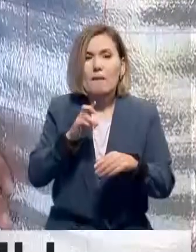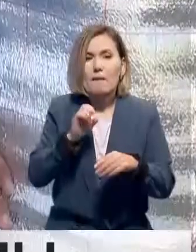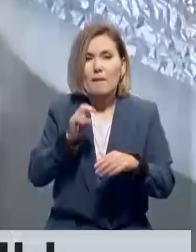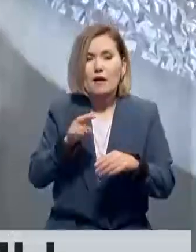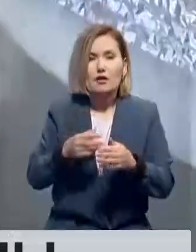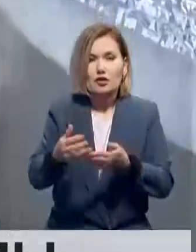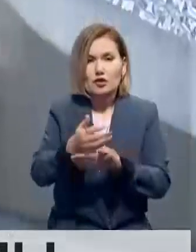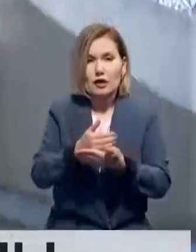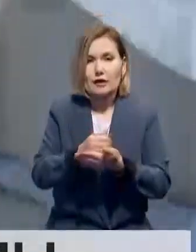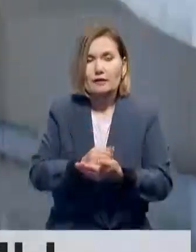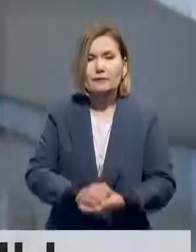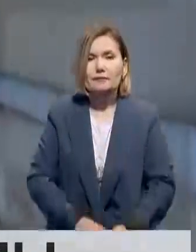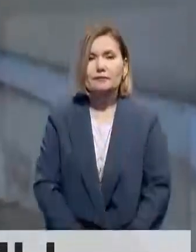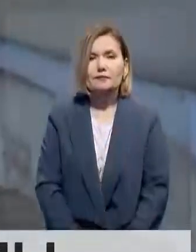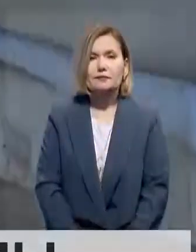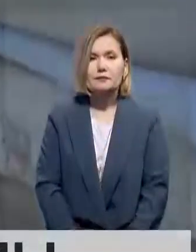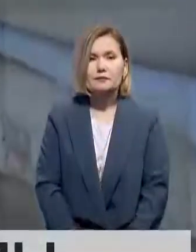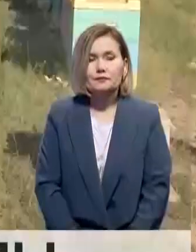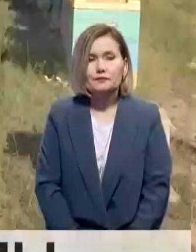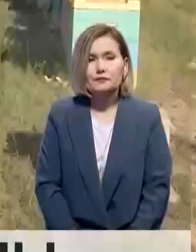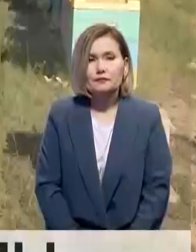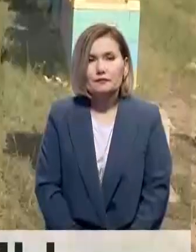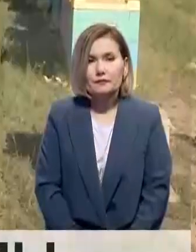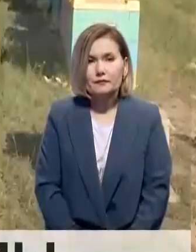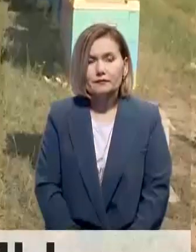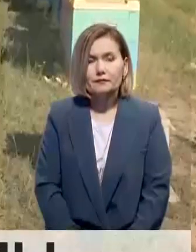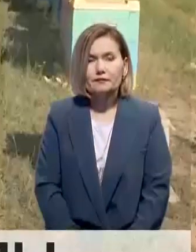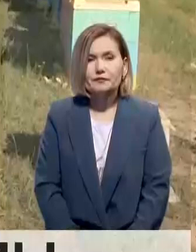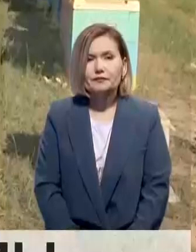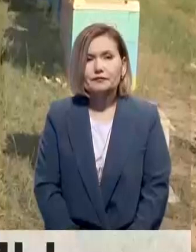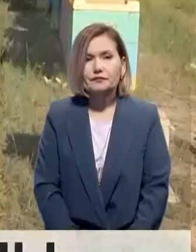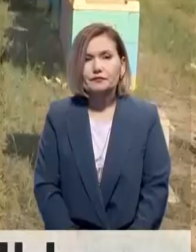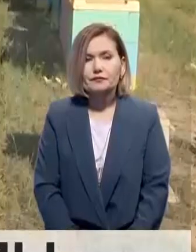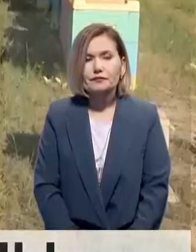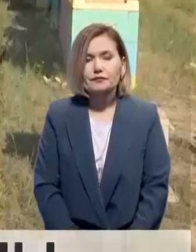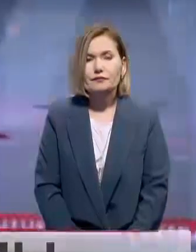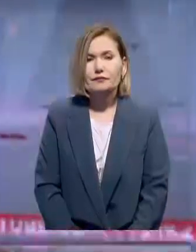Алмас Садуақас, Аят Дүйсенбаев, Аманжол Жөнкешев, Хабар 24, Алматы облысынан.